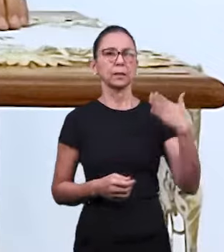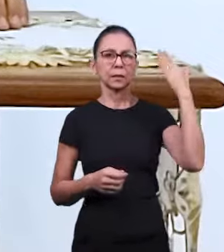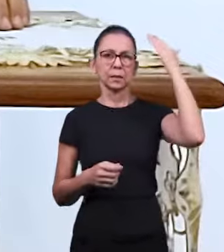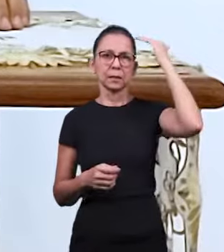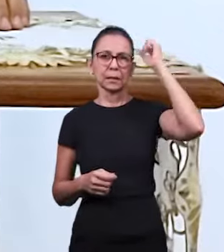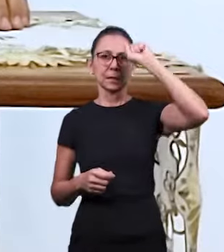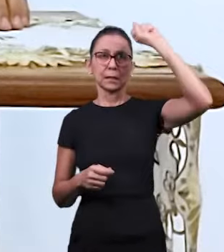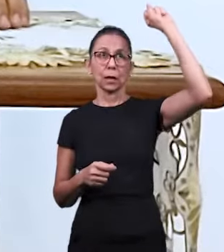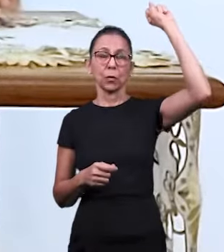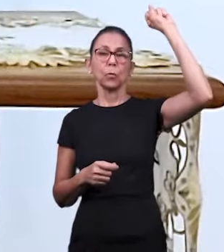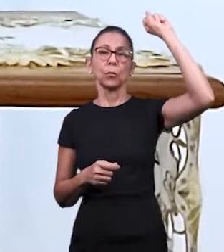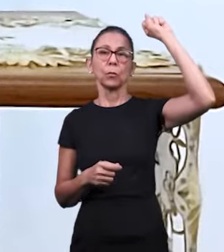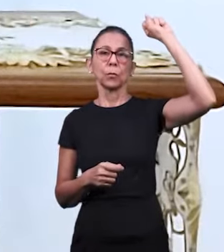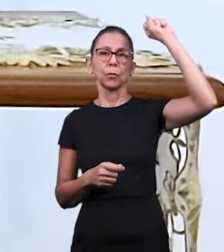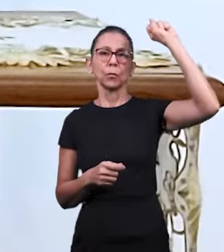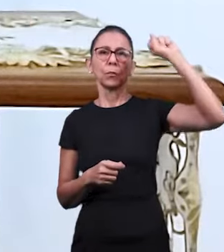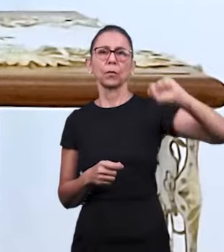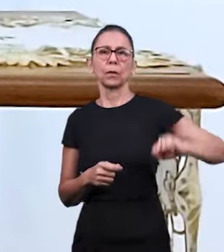быть центром всего,